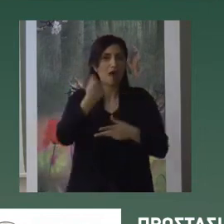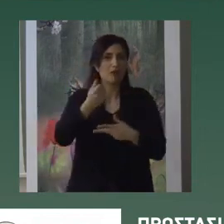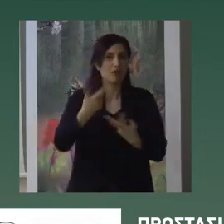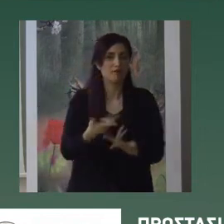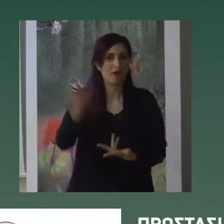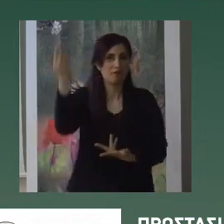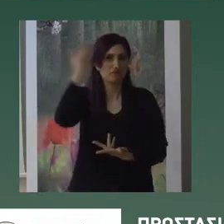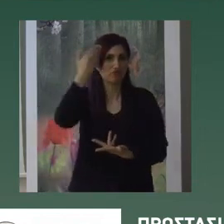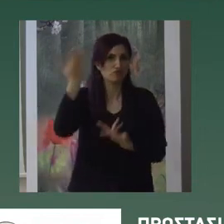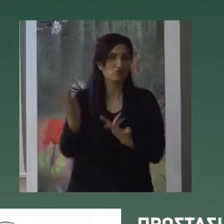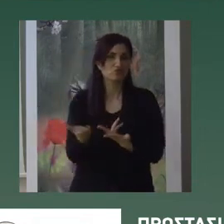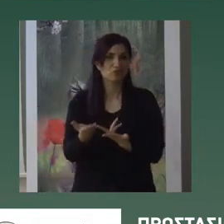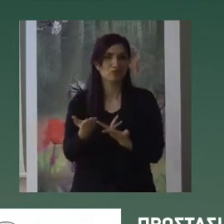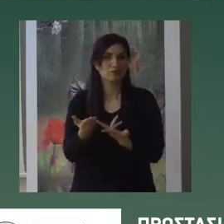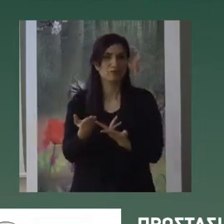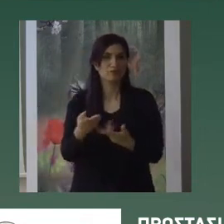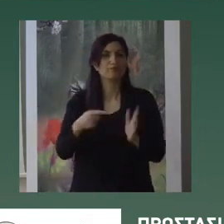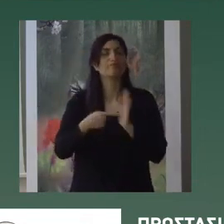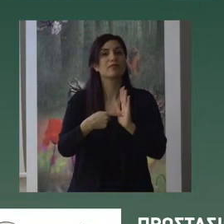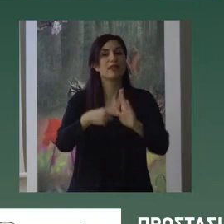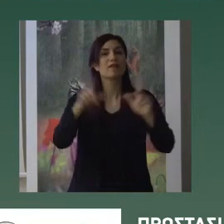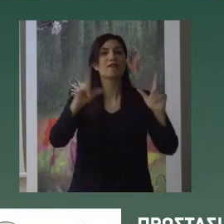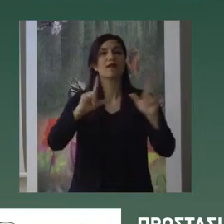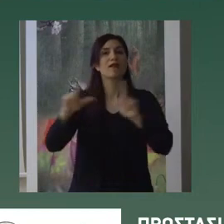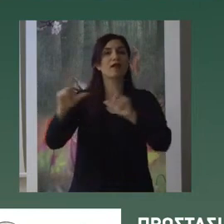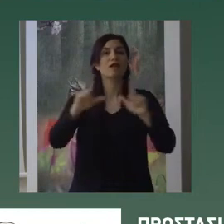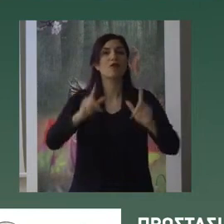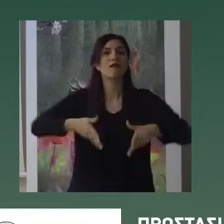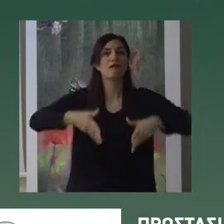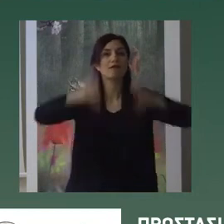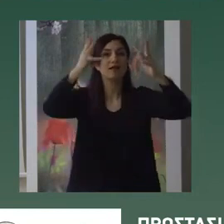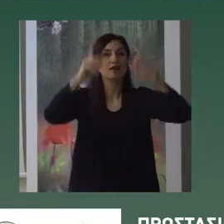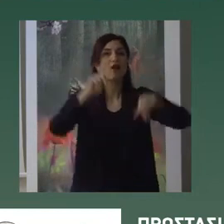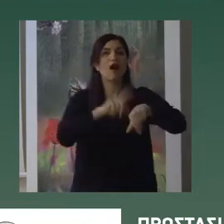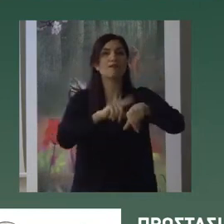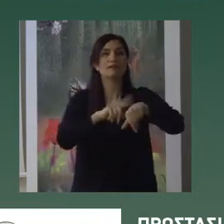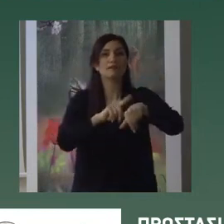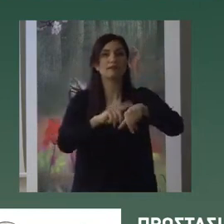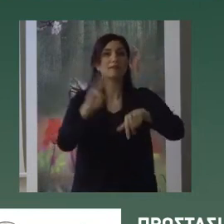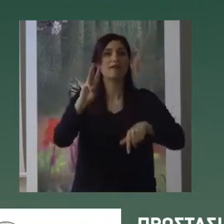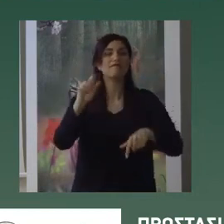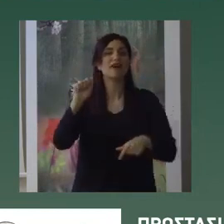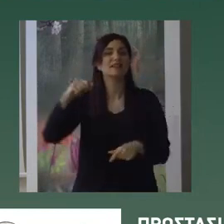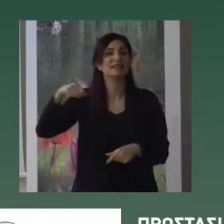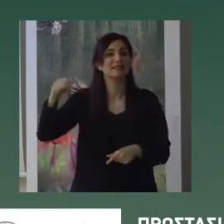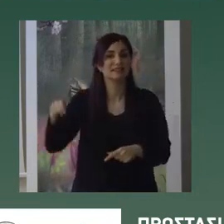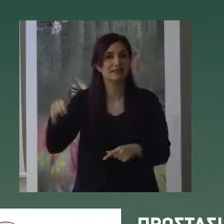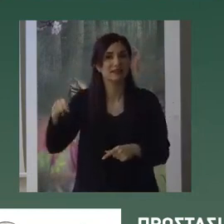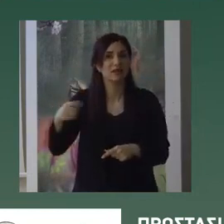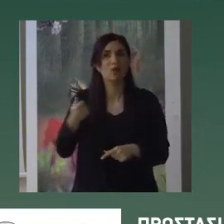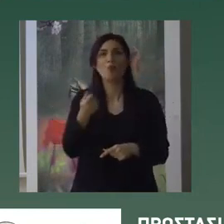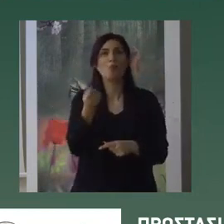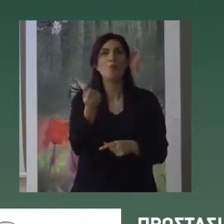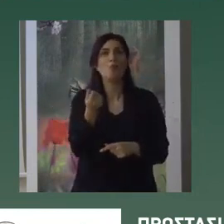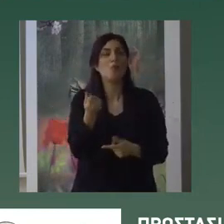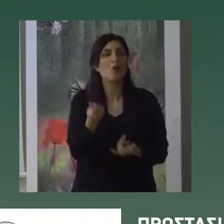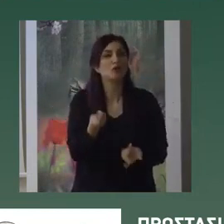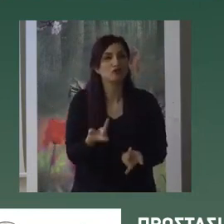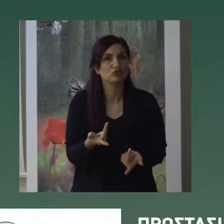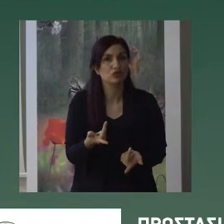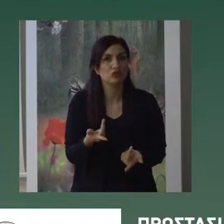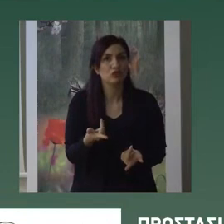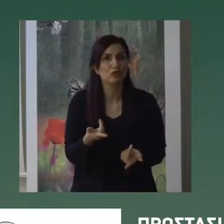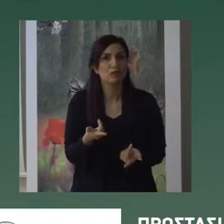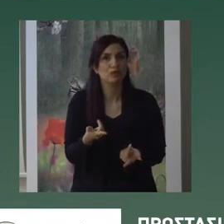κτιρίου. Εδώ είναι τι καταναλώνει σε κιλοβάτ, εδώ είναι το μεσημέρι και αυτή είναι η κατανομή. Όταν το κτίριο γίνει ενεργειακά,